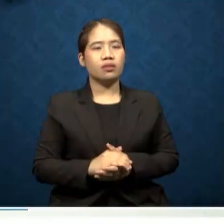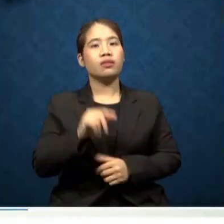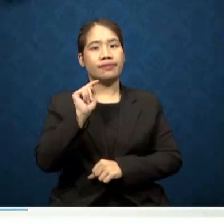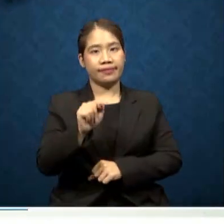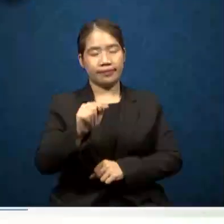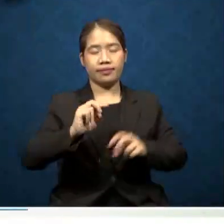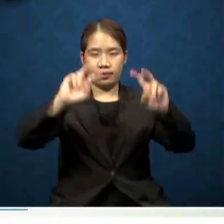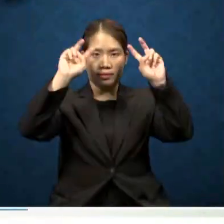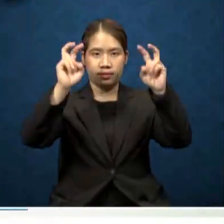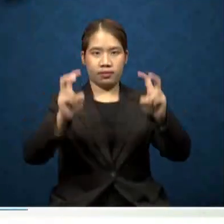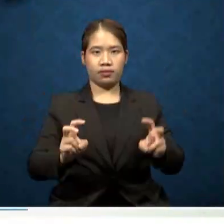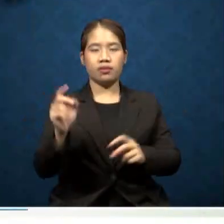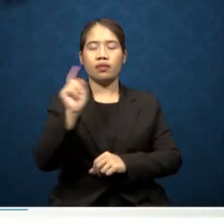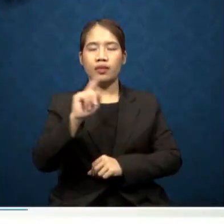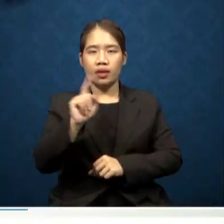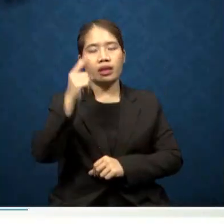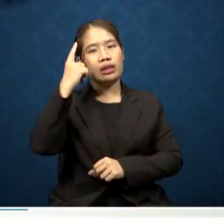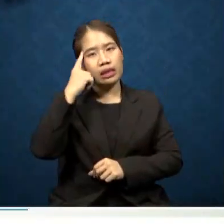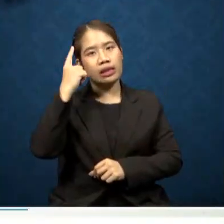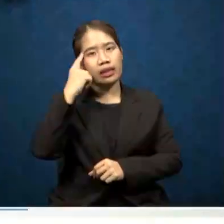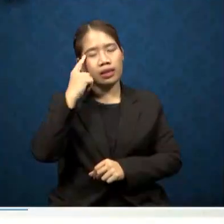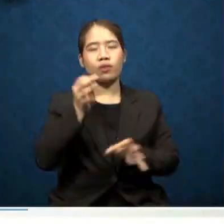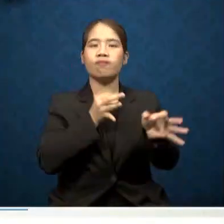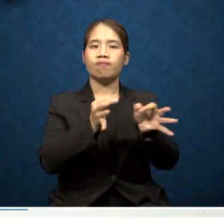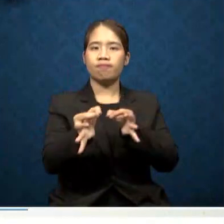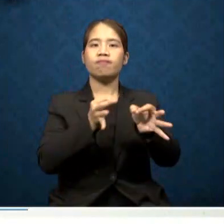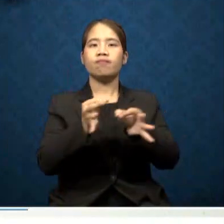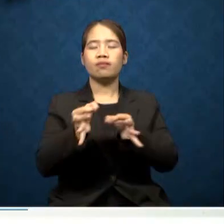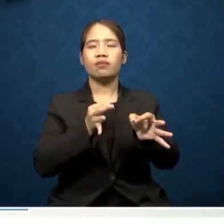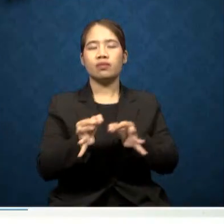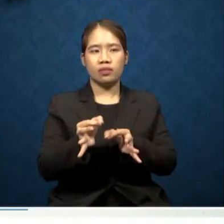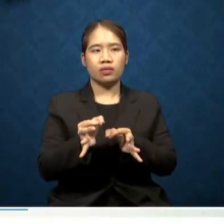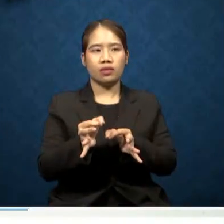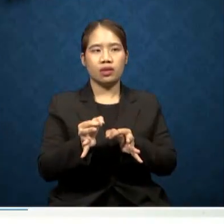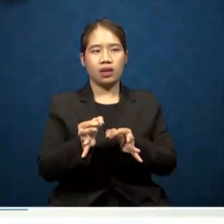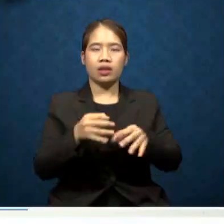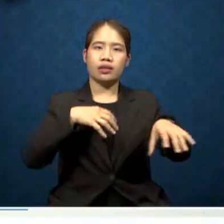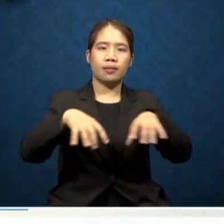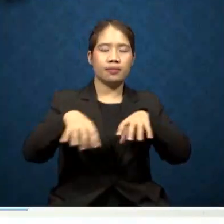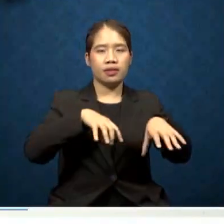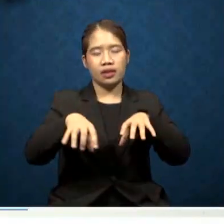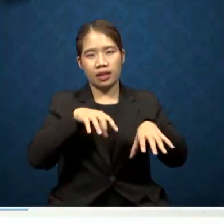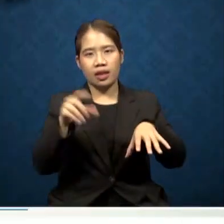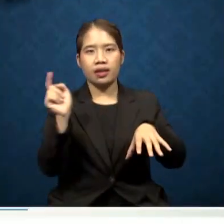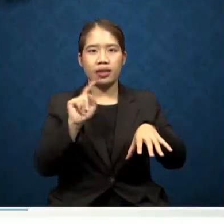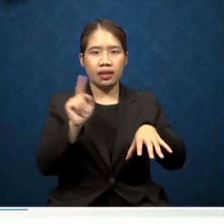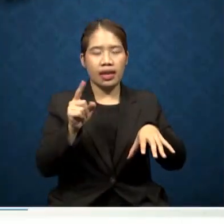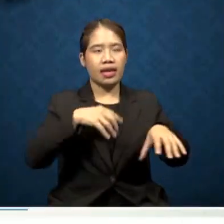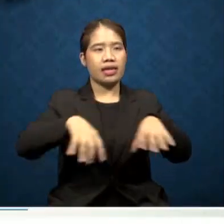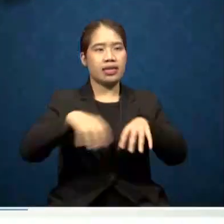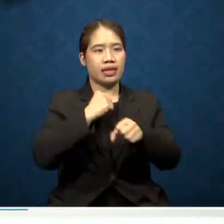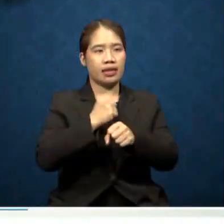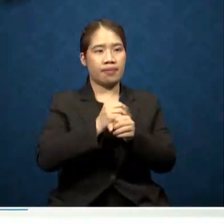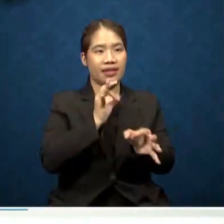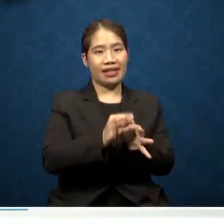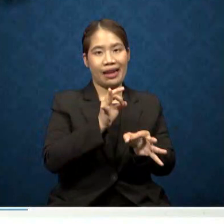เป็นประเด็นนะที่จะเ่อชี้แจงที่จะเ่อดำเนินการในการจัดทำธนาคาร